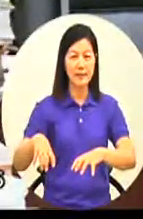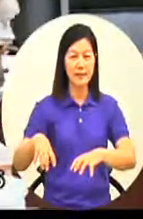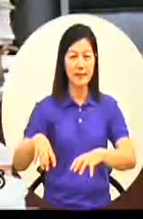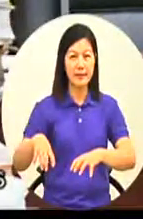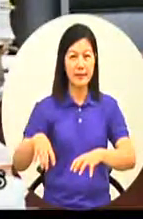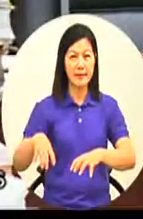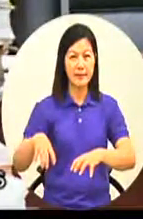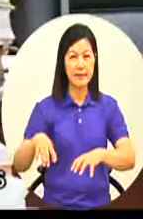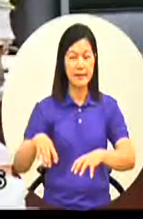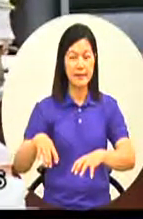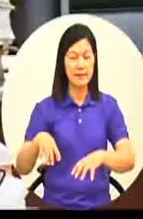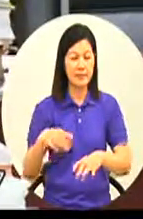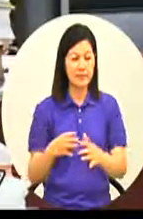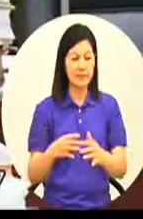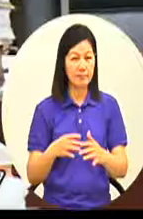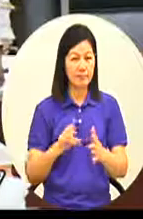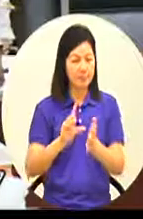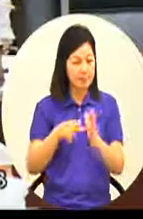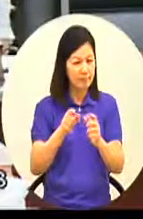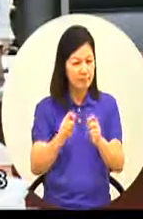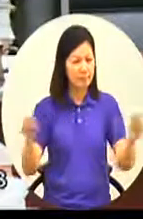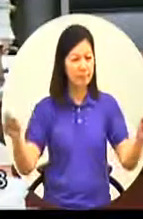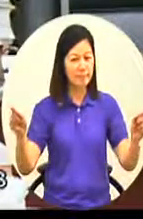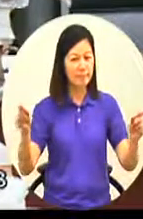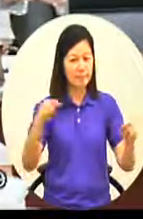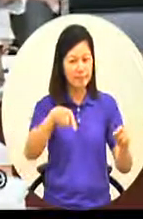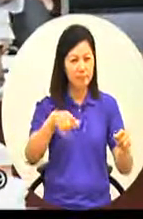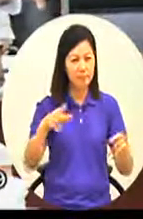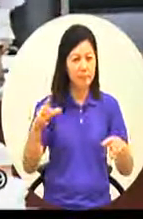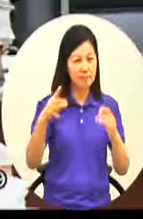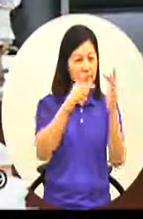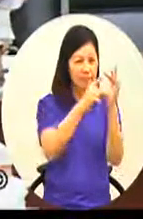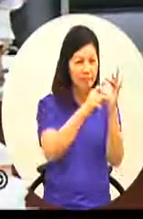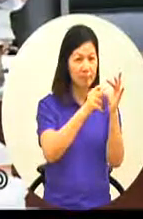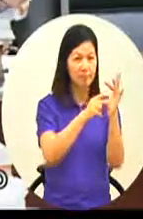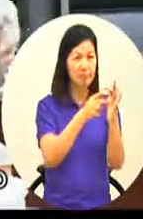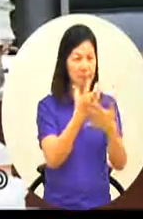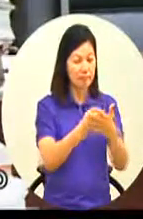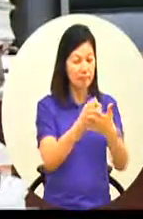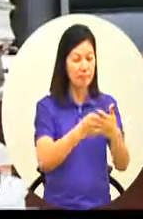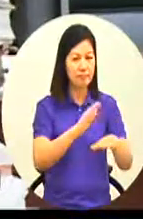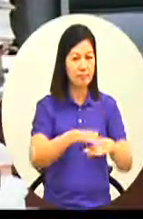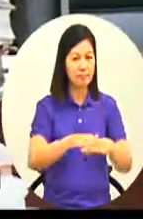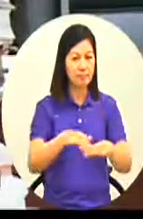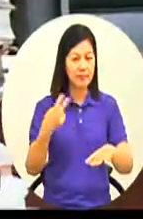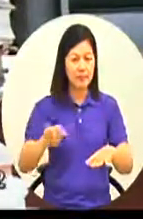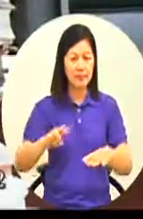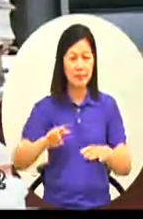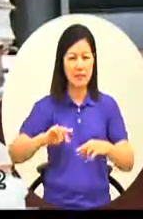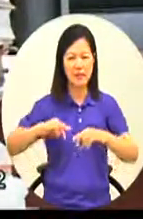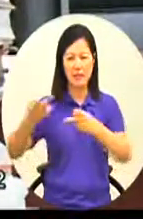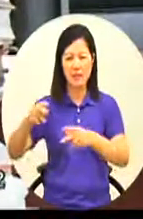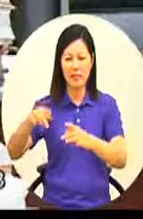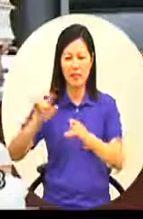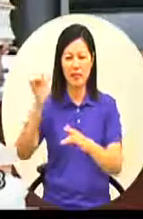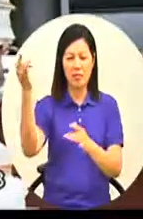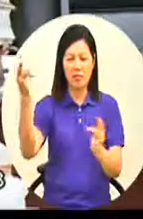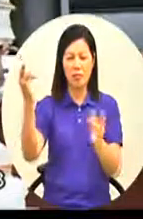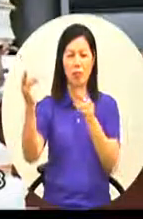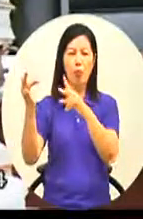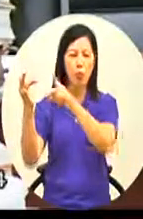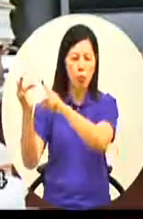长年累月在那边栖息的，有些是前几年才设的，它就过来。你改天再设在那边，它也会过去。但是这